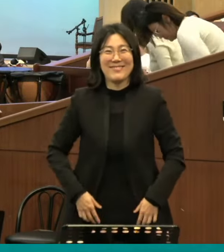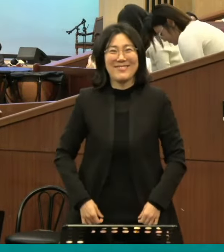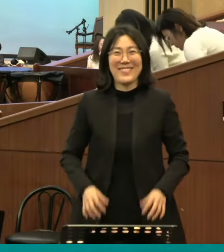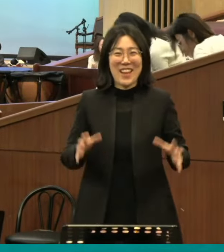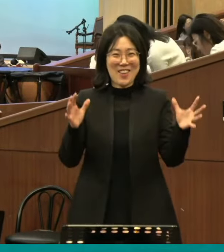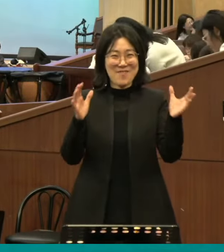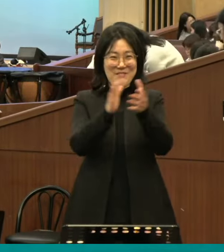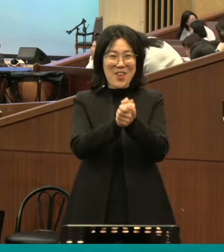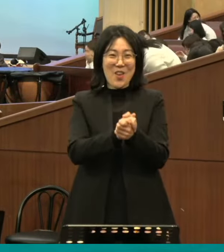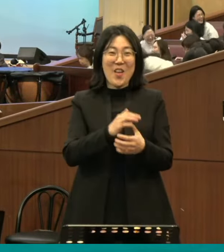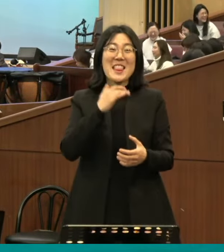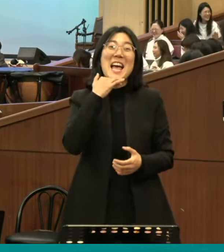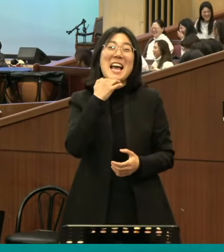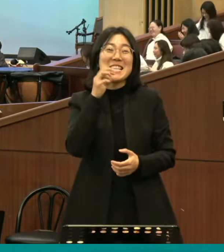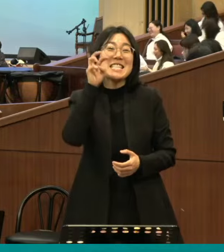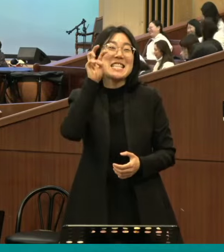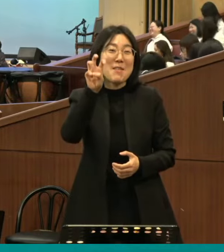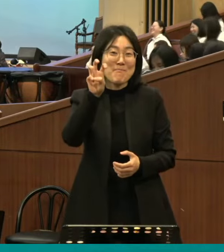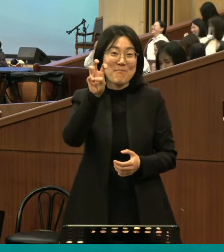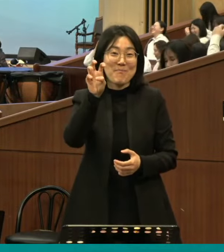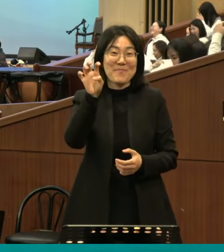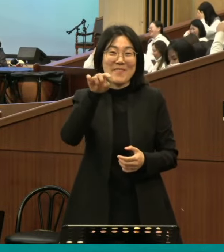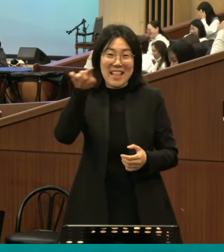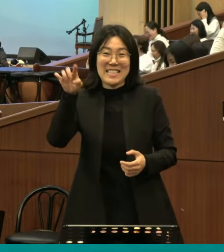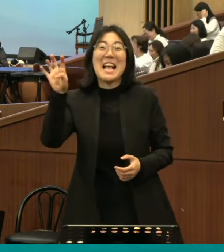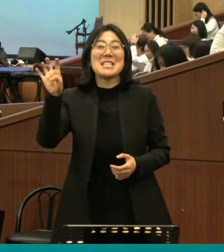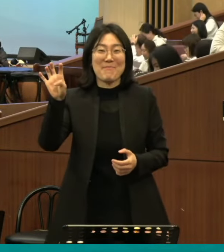오늘 3040 세대입니다.